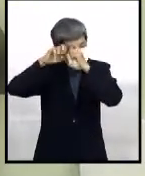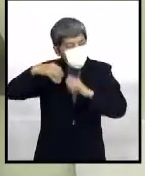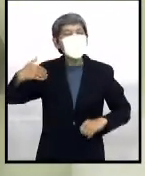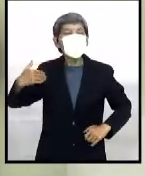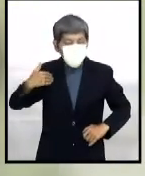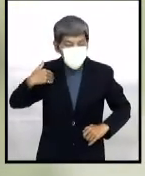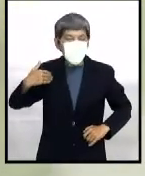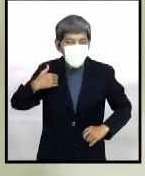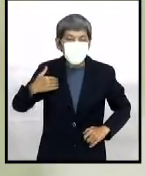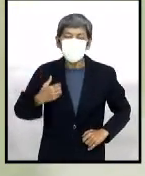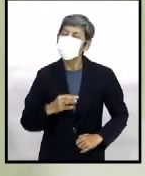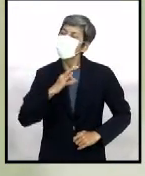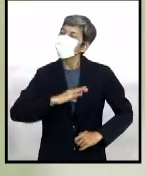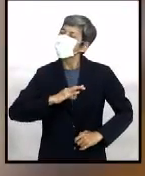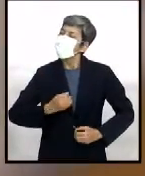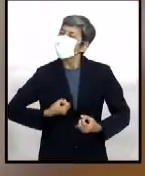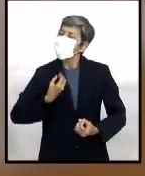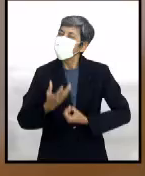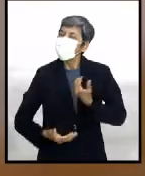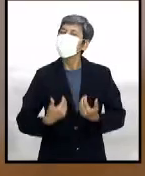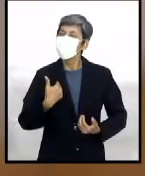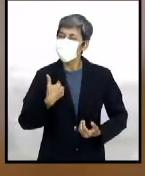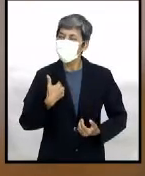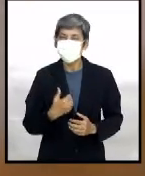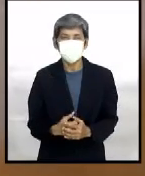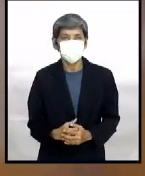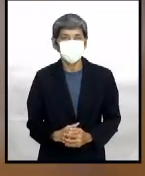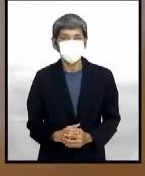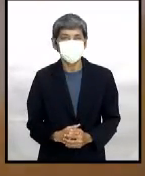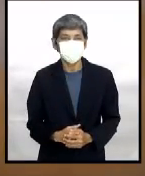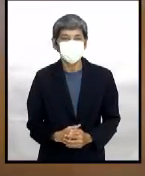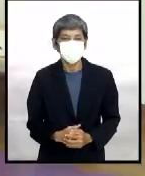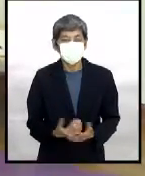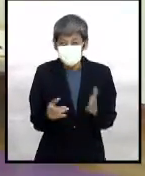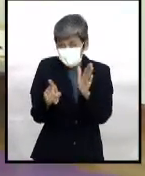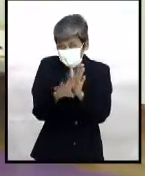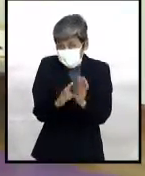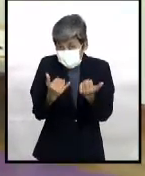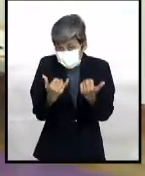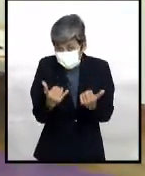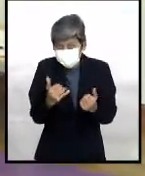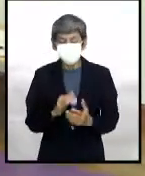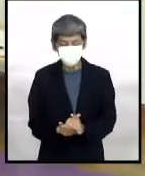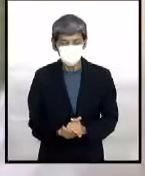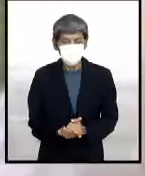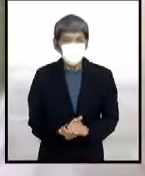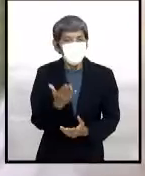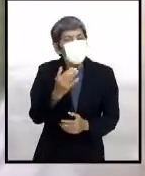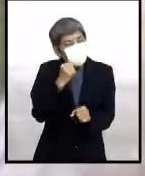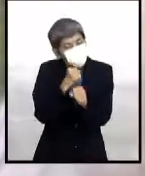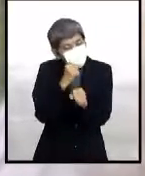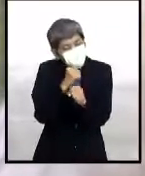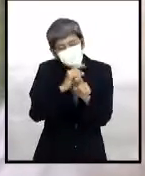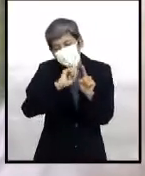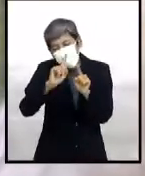นี้กับเราและก็มีคำในใจมาฝากถึงทุกคนด้วยค่ะครูนัทคะช่วงสุดท้ายของรายการแล้วค่ะครูนัทเคยทำ